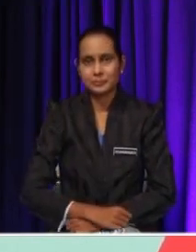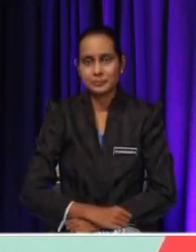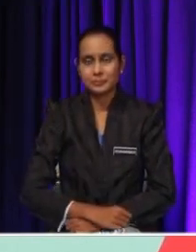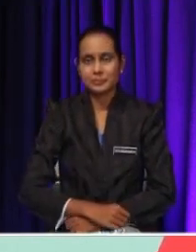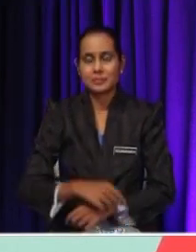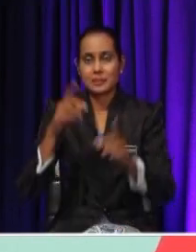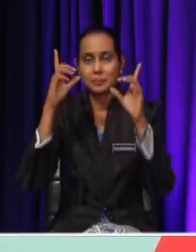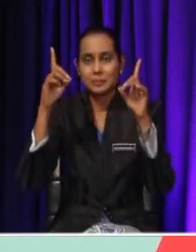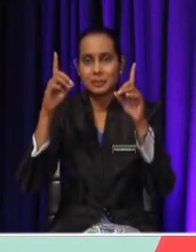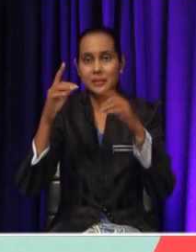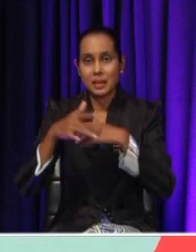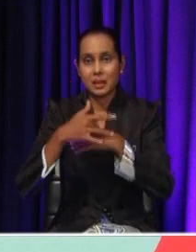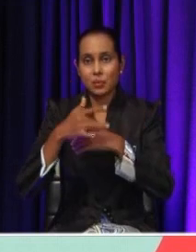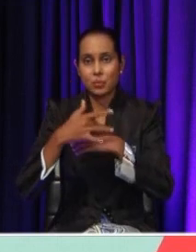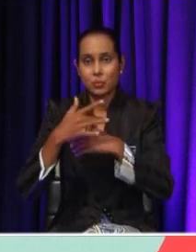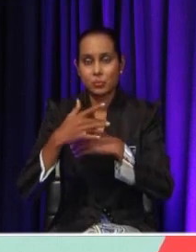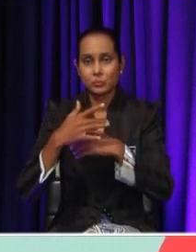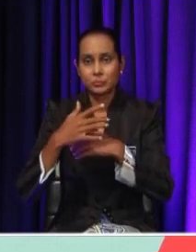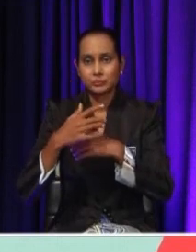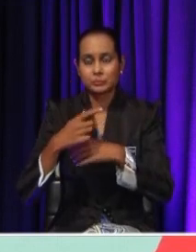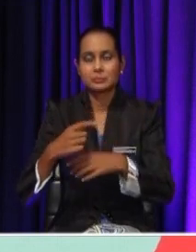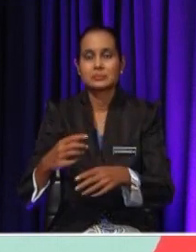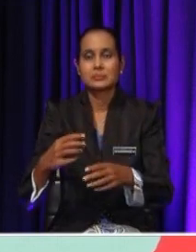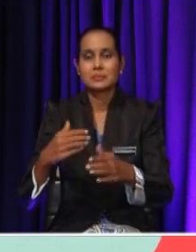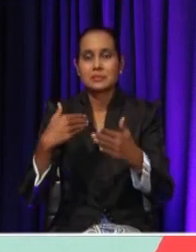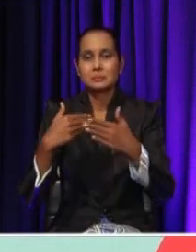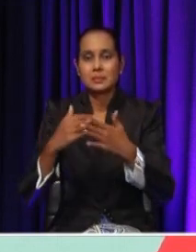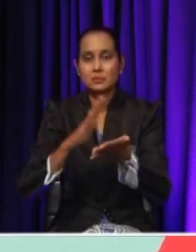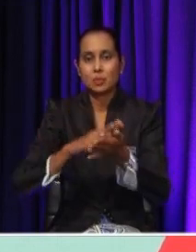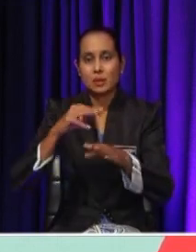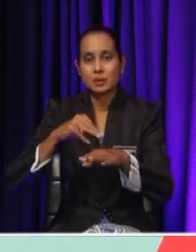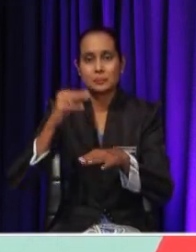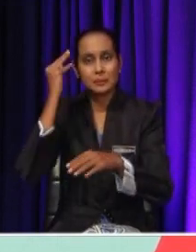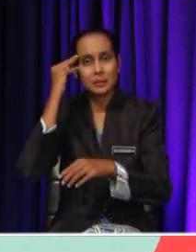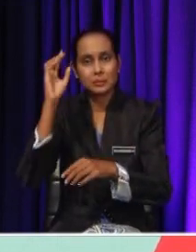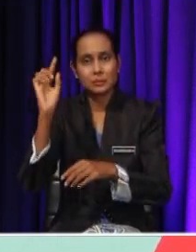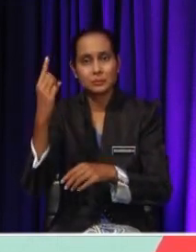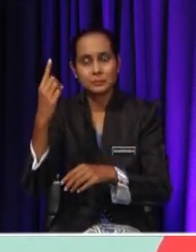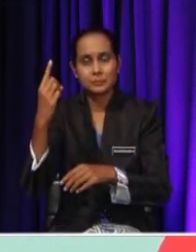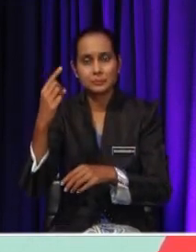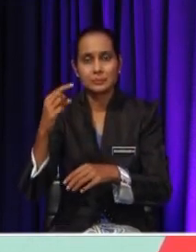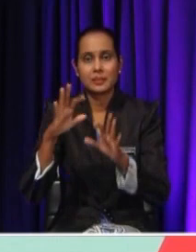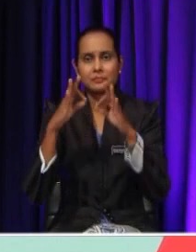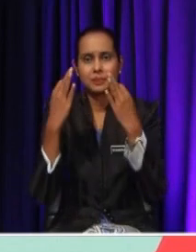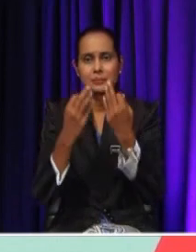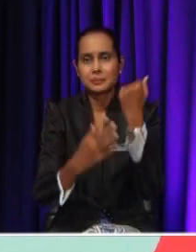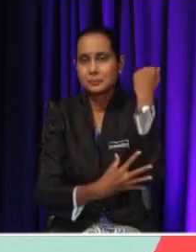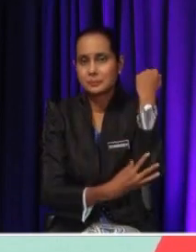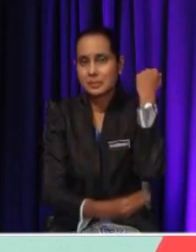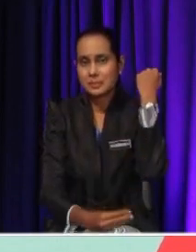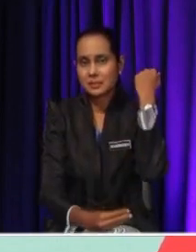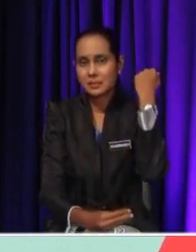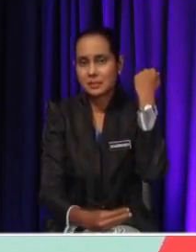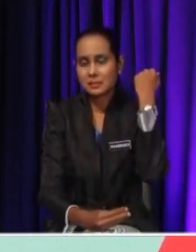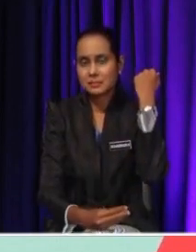yang diterima ya sekolah Melayu saja situasi situasi dan keluarganya yang miskin tidak